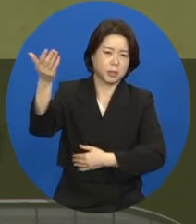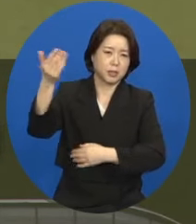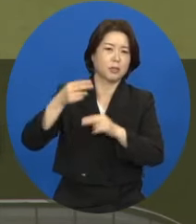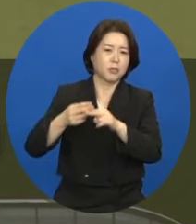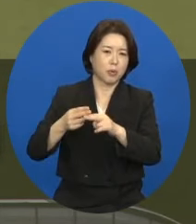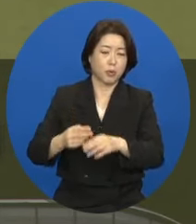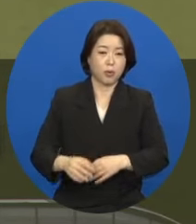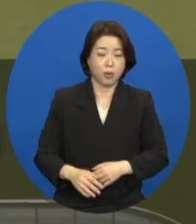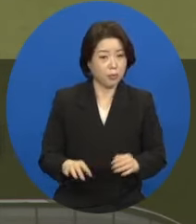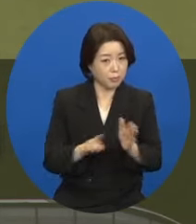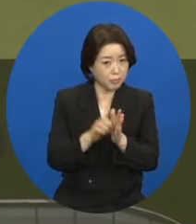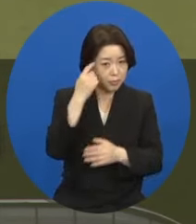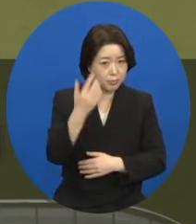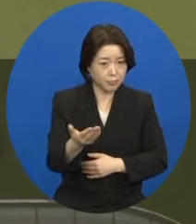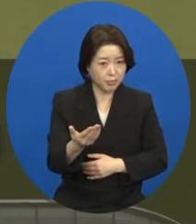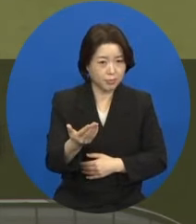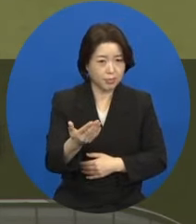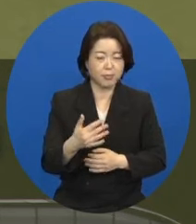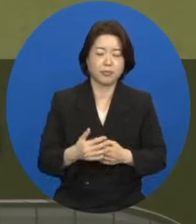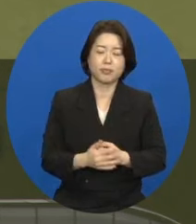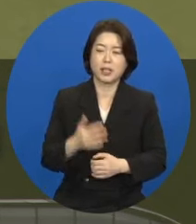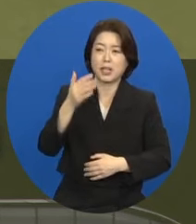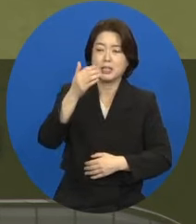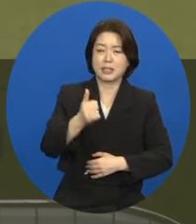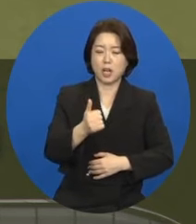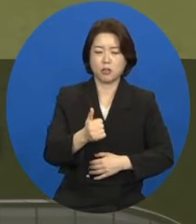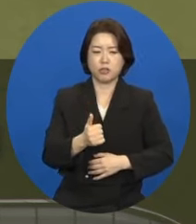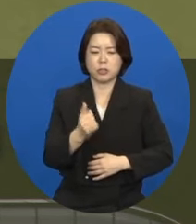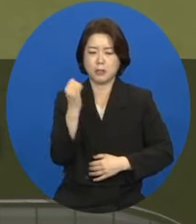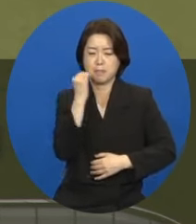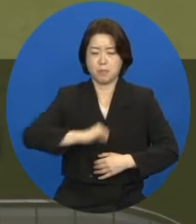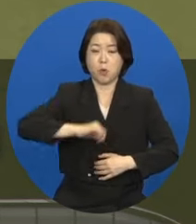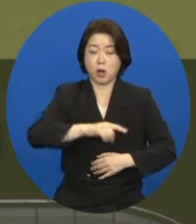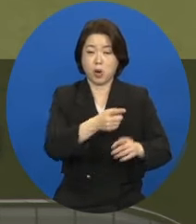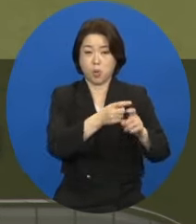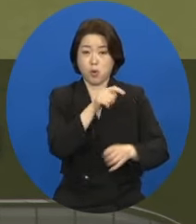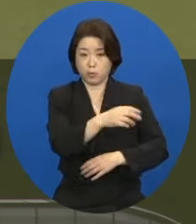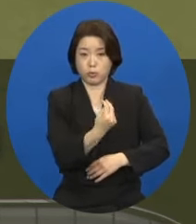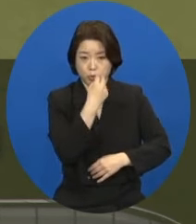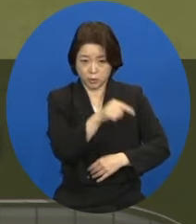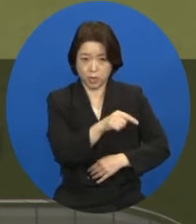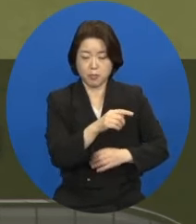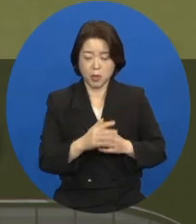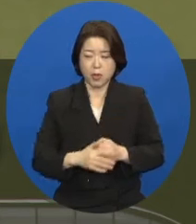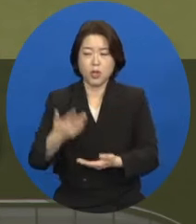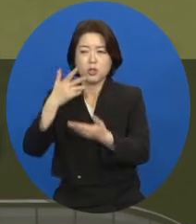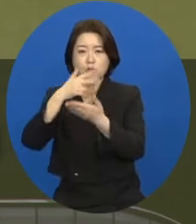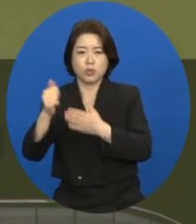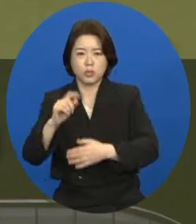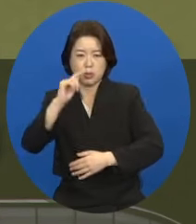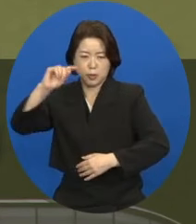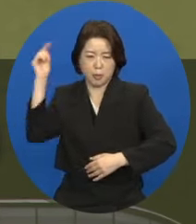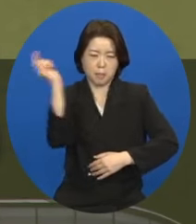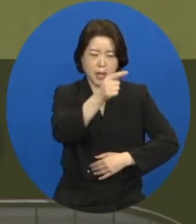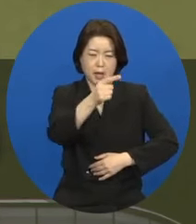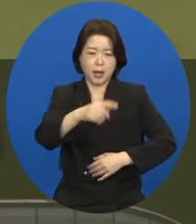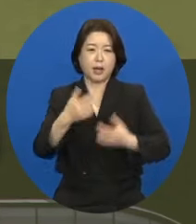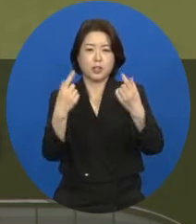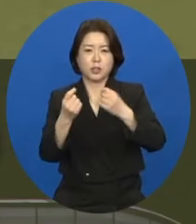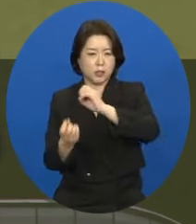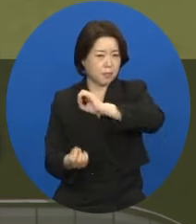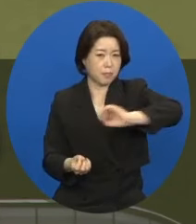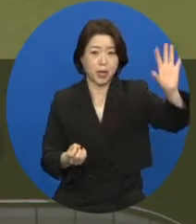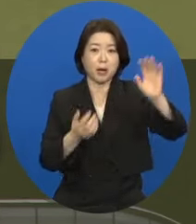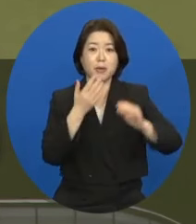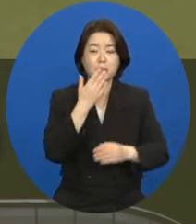믿으십니까? 장군님을 거역하는 원수들의 생명은 주님께서 돌팔매로 던지듯이 팽개쳐버릴